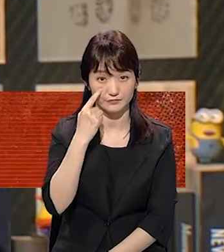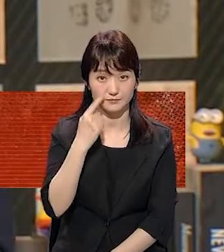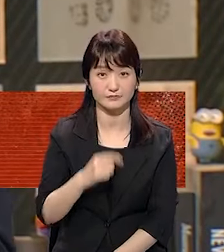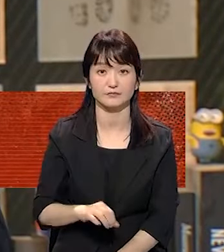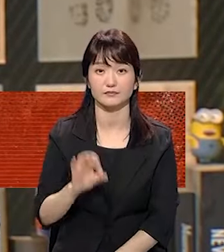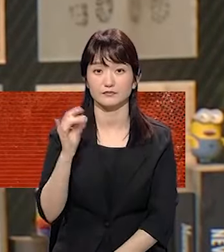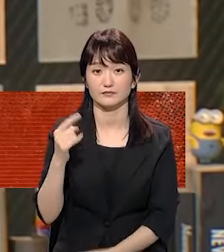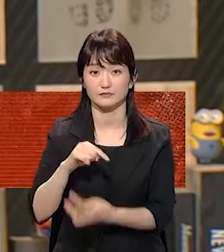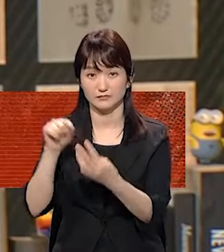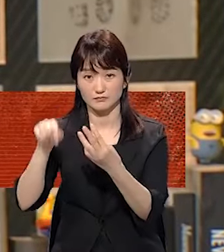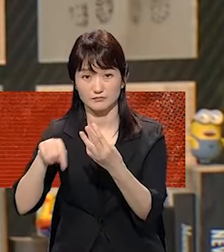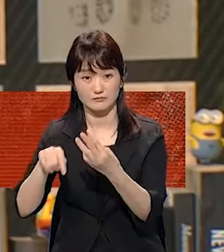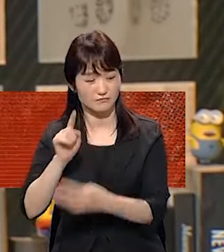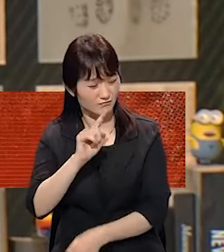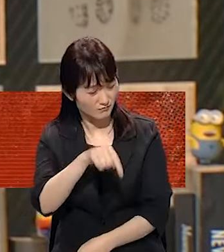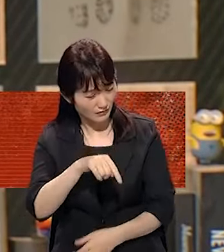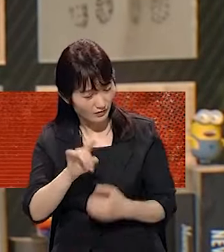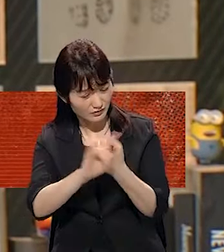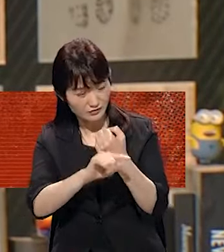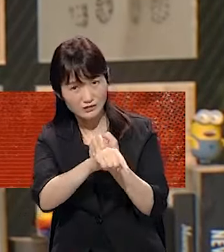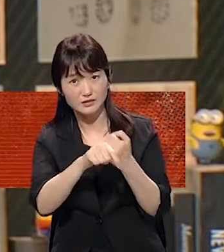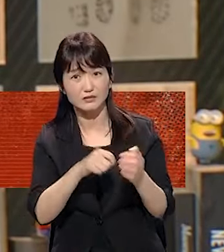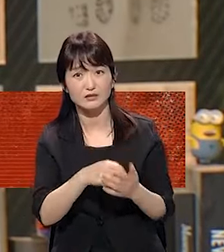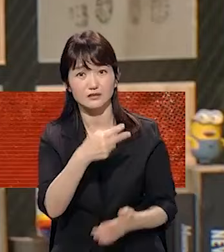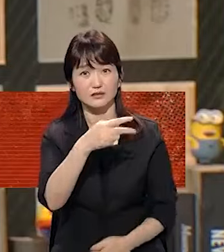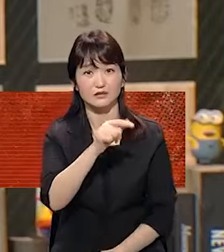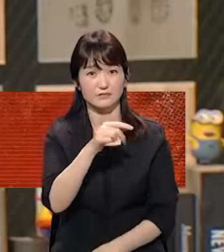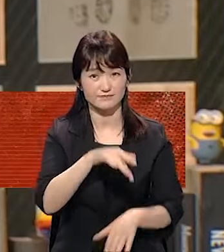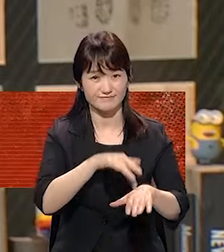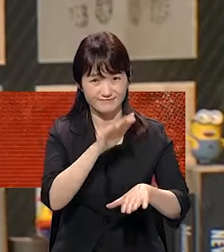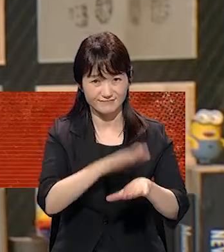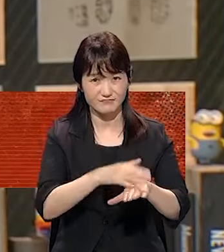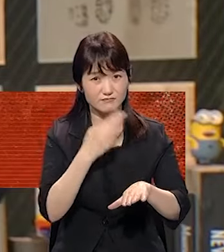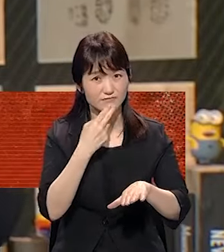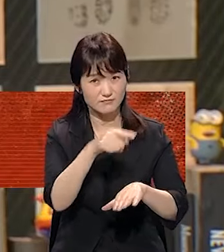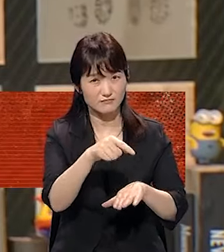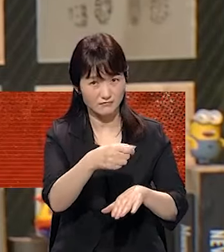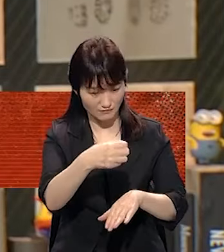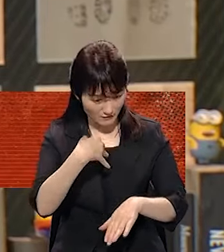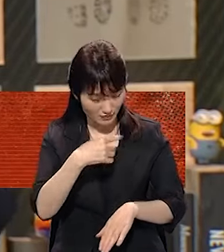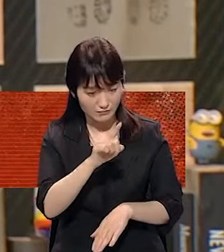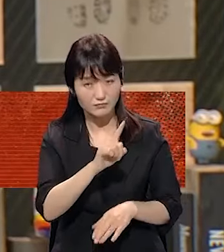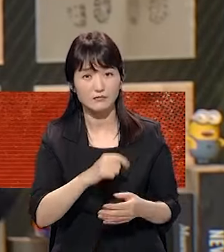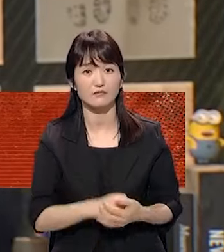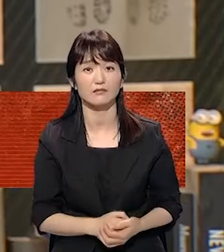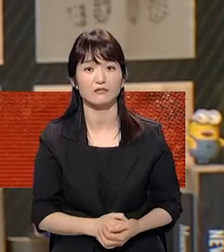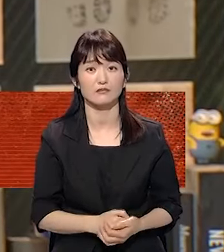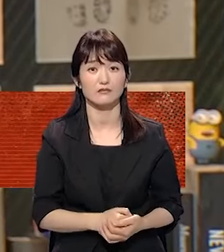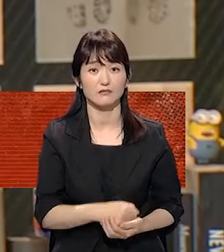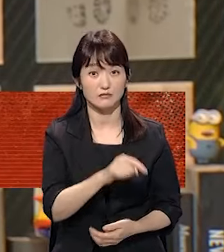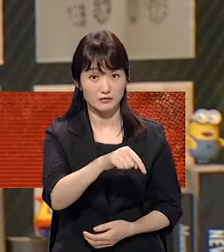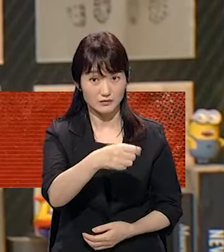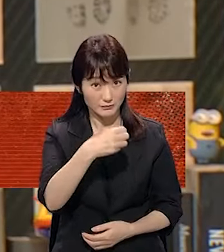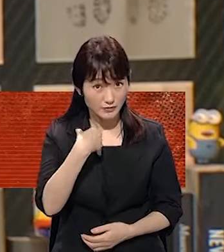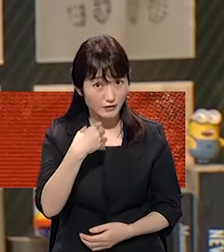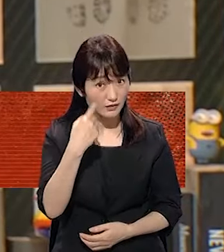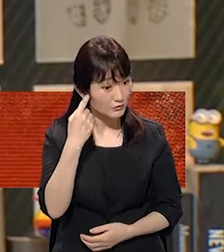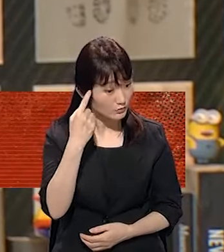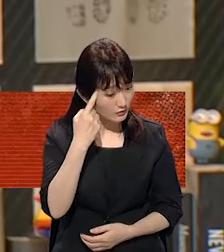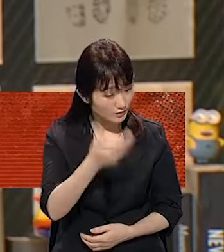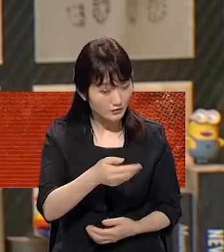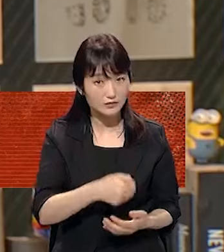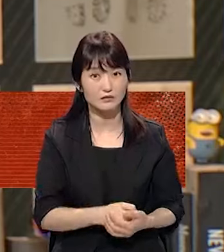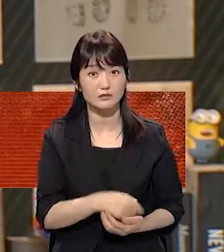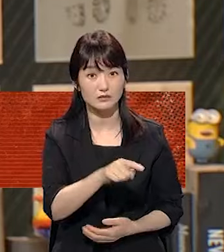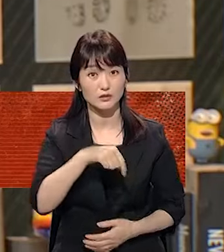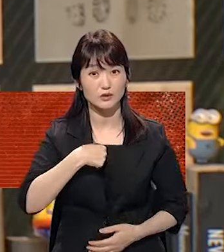삼촌입니다 뭐라고 이간질 다이 버르장 머리 없는 놈의 지집에 말하는 것 좀 보게 야 그게 삼촌한테 할 소리야 야 인마